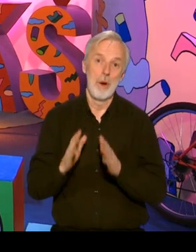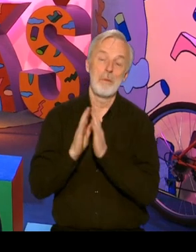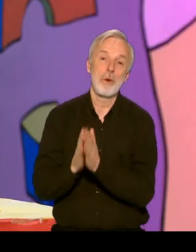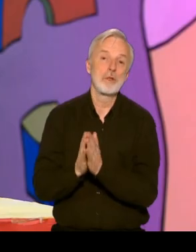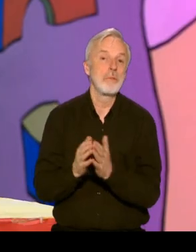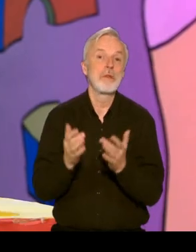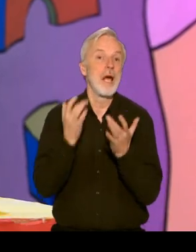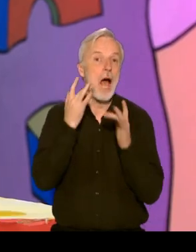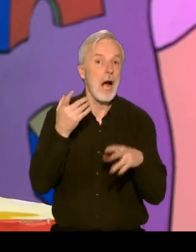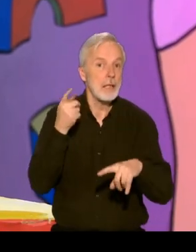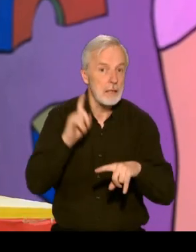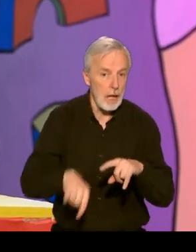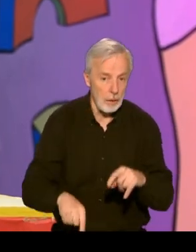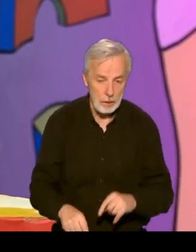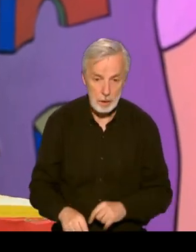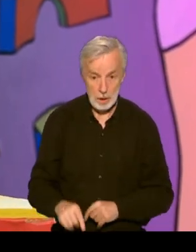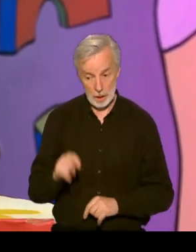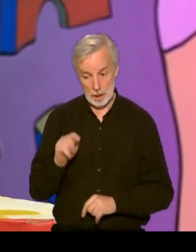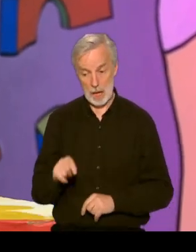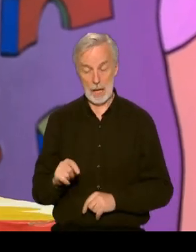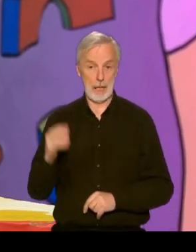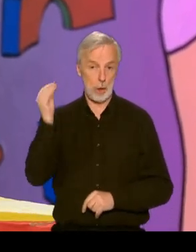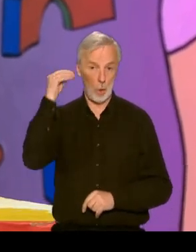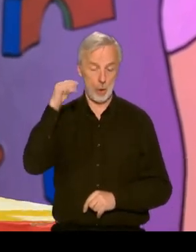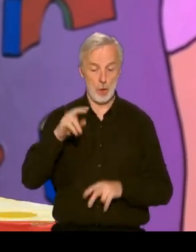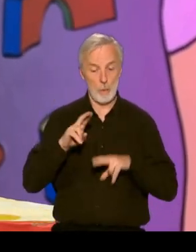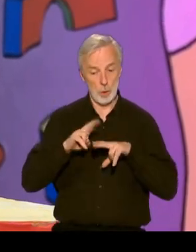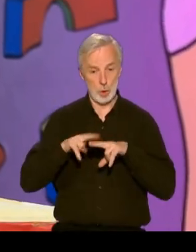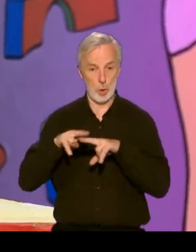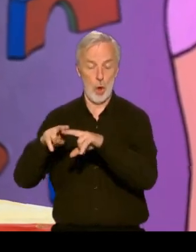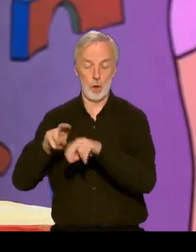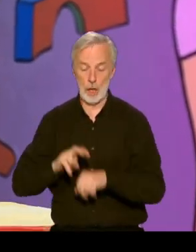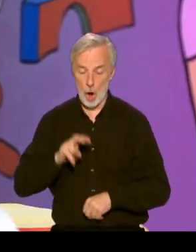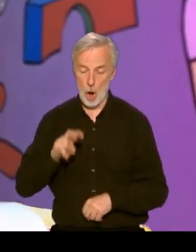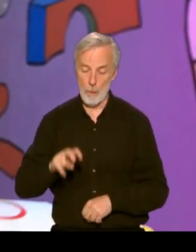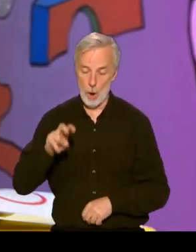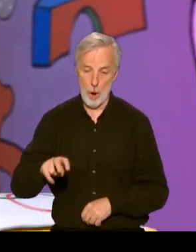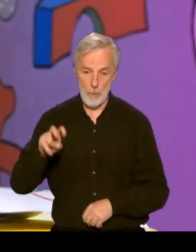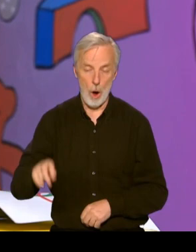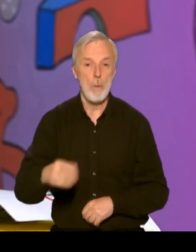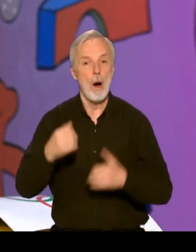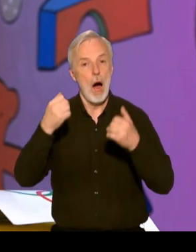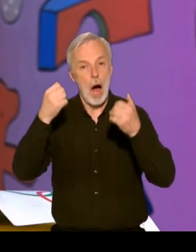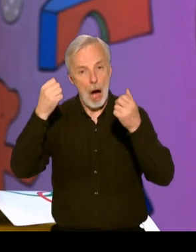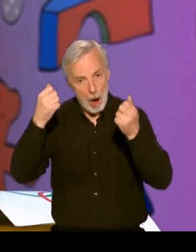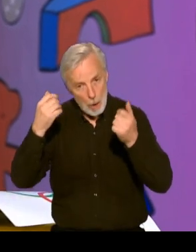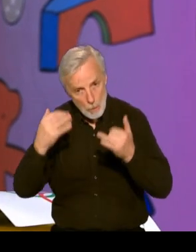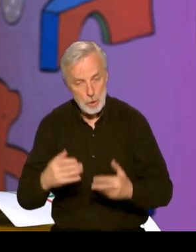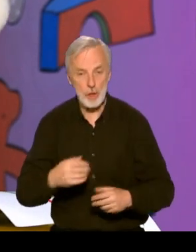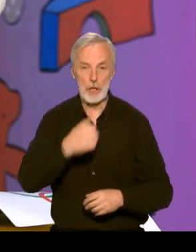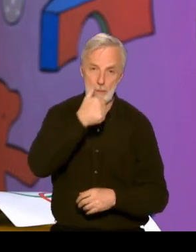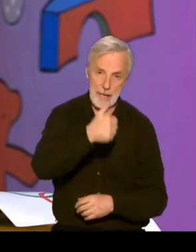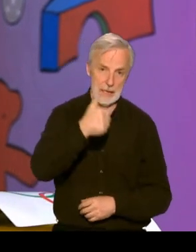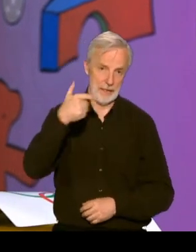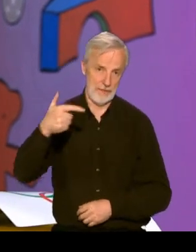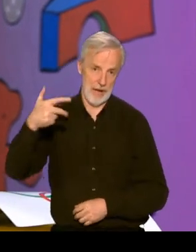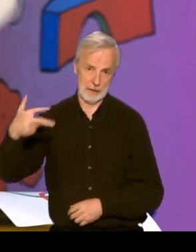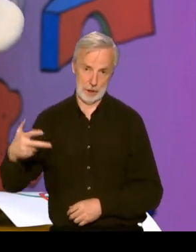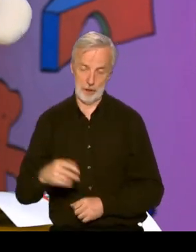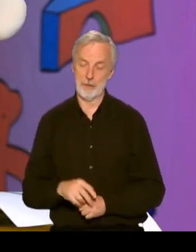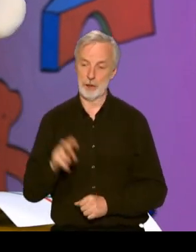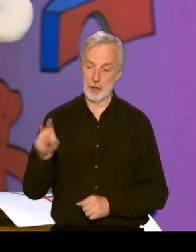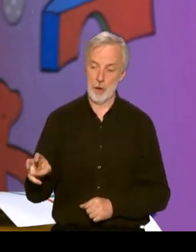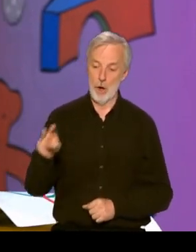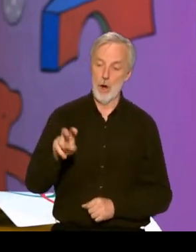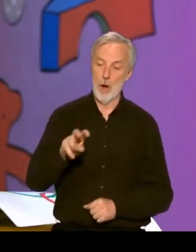stát? Učil jsem se tady na těch schodech skákat a počítat do tří, jakože jsem skákal na všechny tři schody,